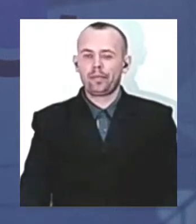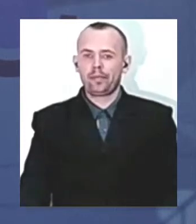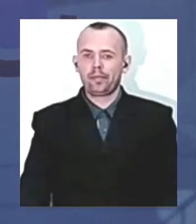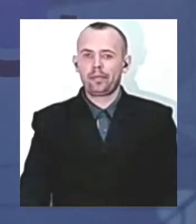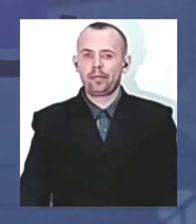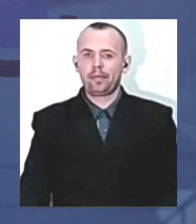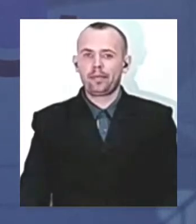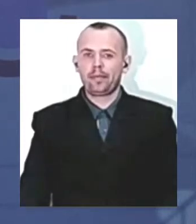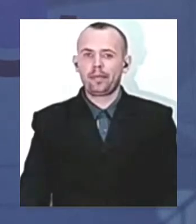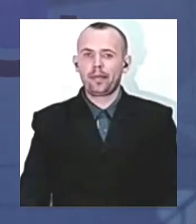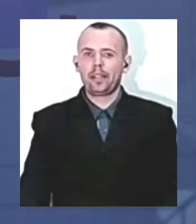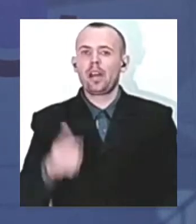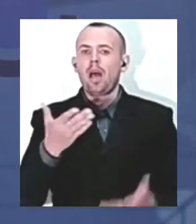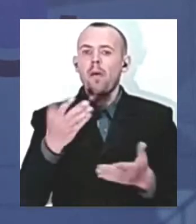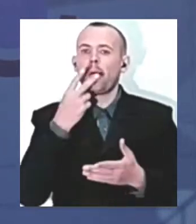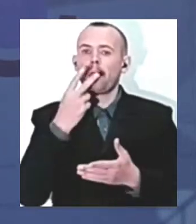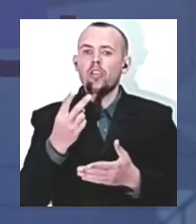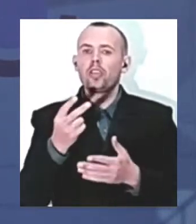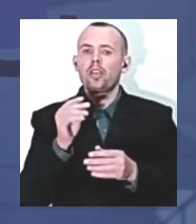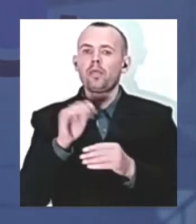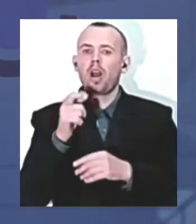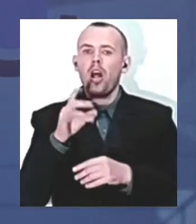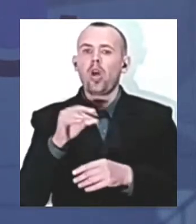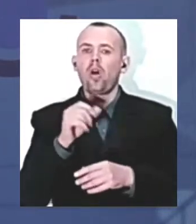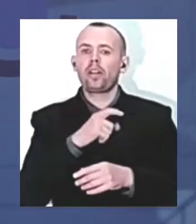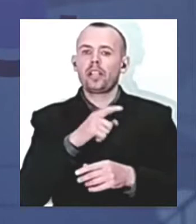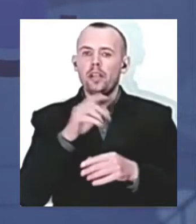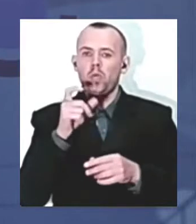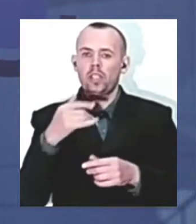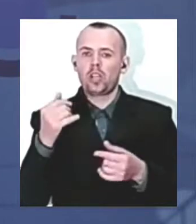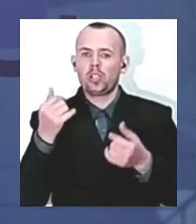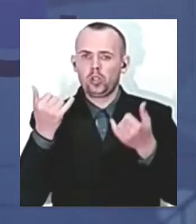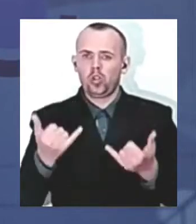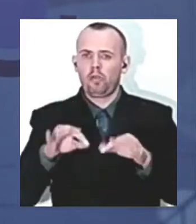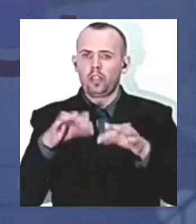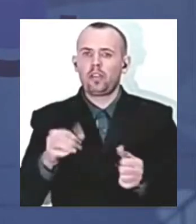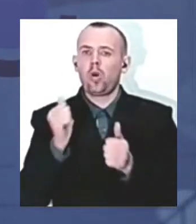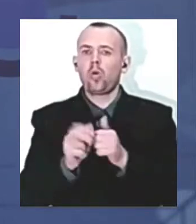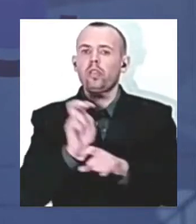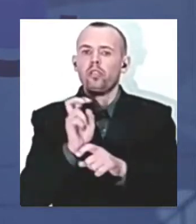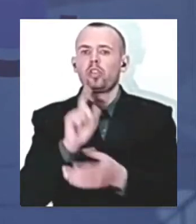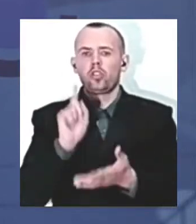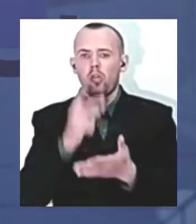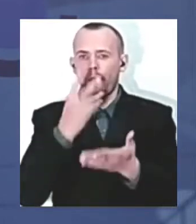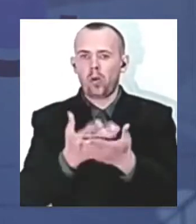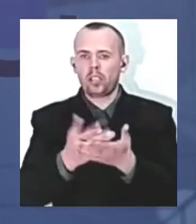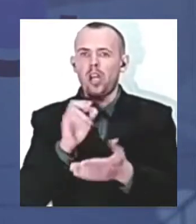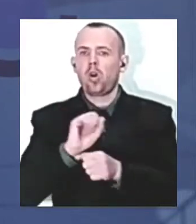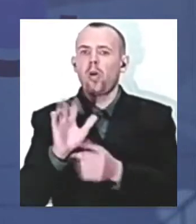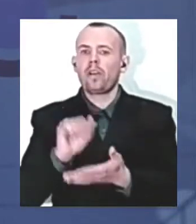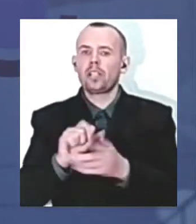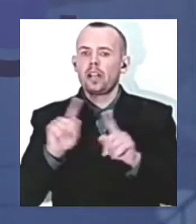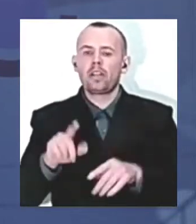Аби побачити виставкову галерею Одеського музею сучасного мистецтва, кожен з відвідувачів має пред'явити ковід-сертифікат чи негативний